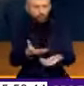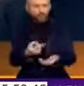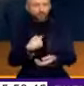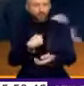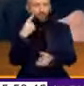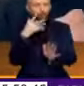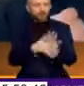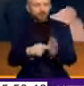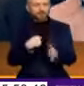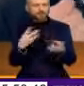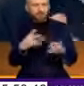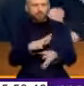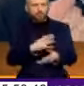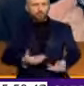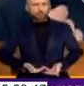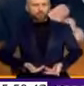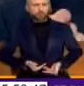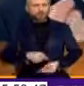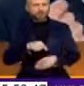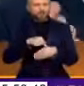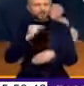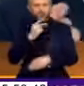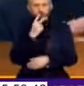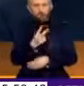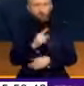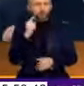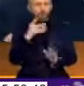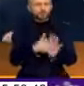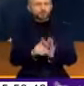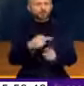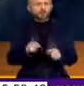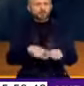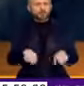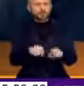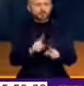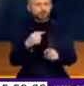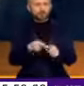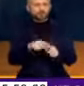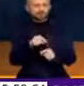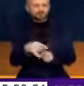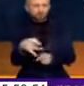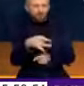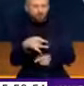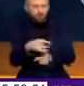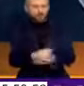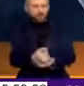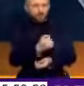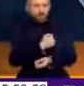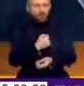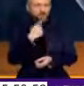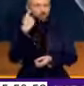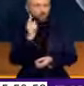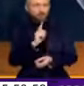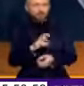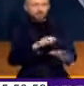я зрозумів, що мені треба було прожити, відчути, побачити, щоб зрозуміти, що таке цей район. Тому, на жаль, я думаю, що